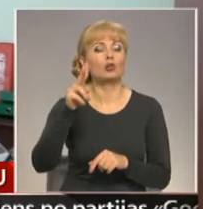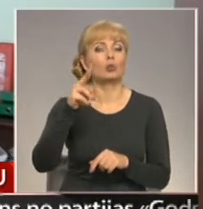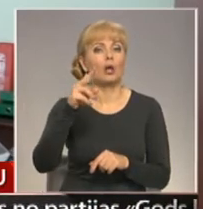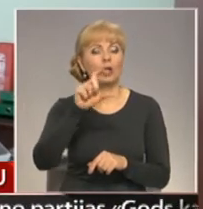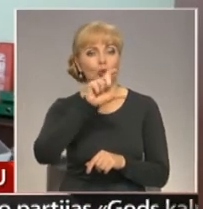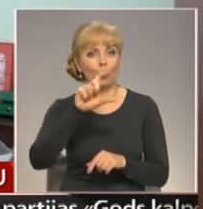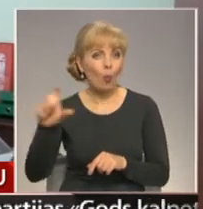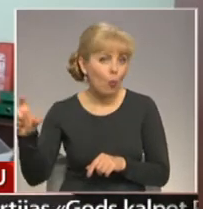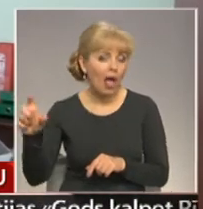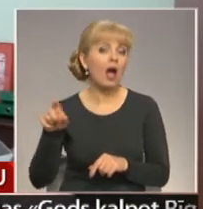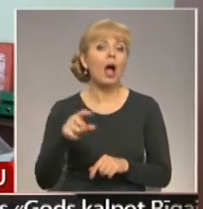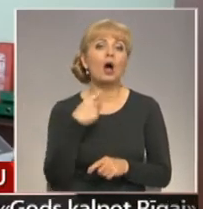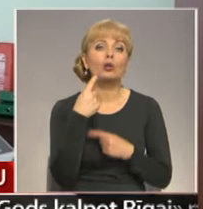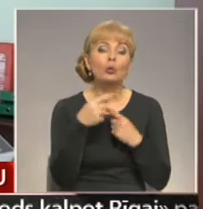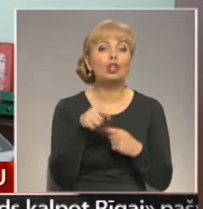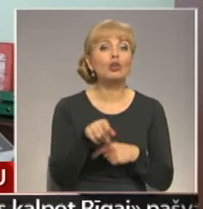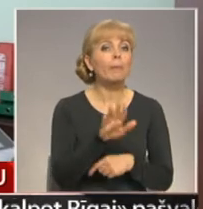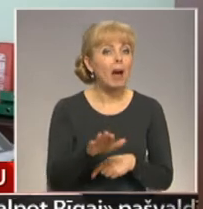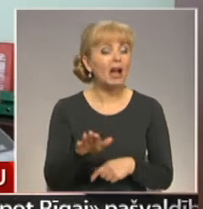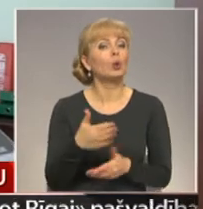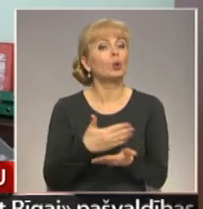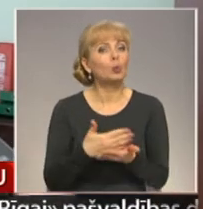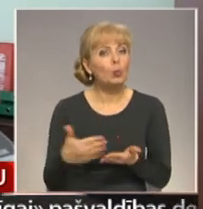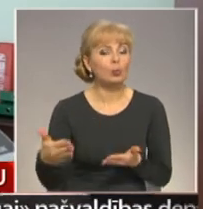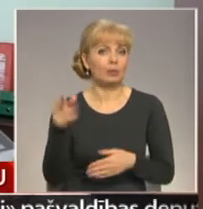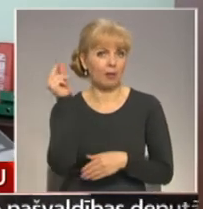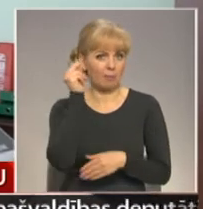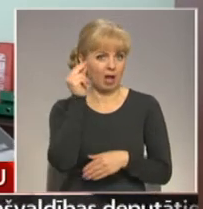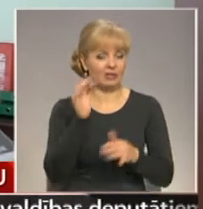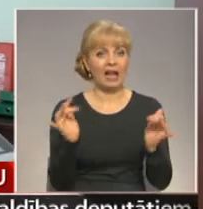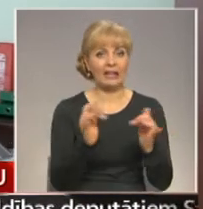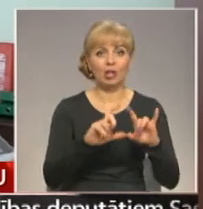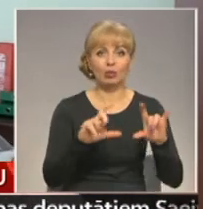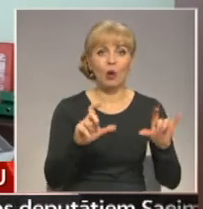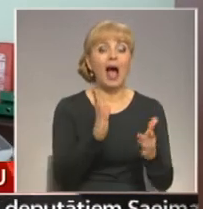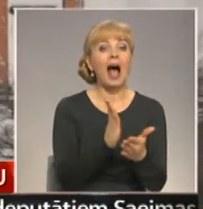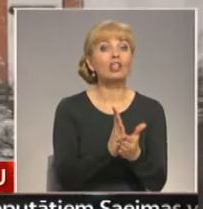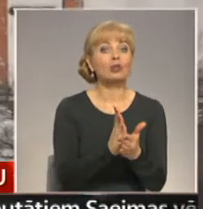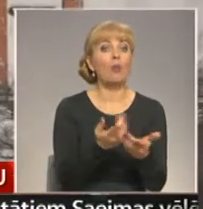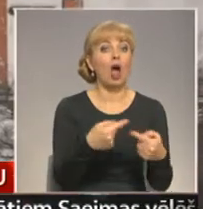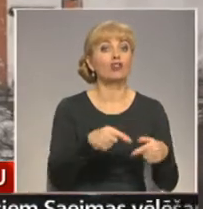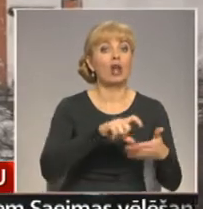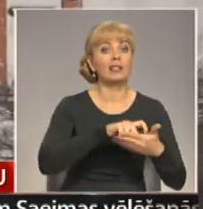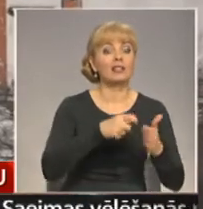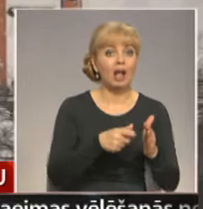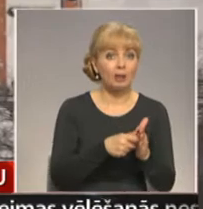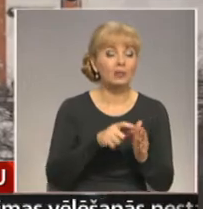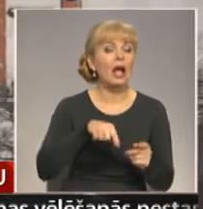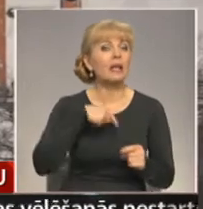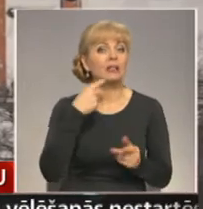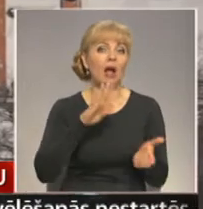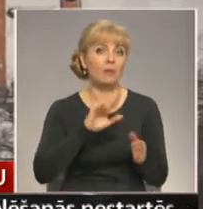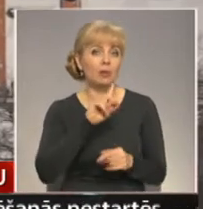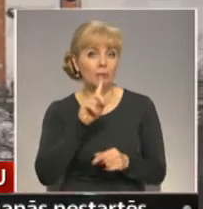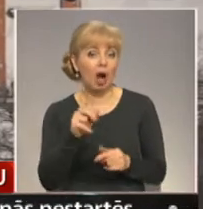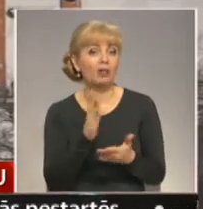runa ir par to, ka šie bērni turpina mācīties internāta skolas esošajās telpās. Taču tas varētu ilgt tikai gadu, jo